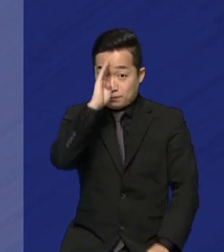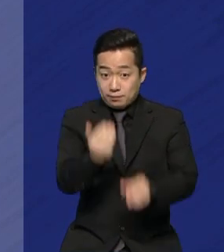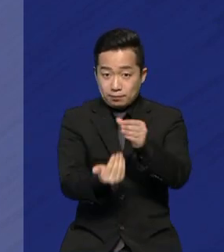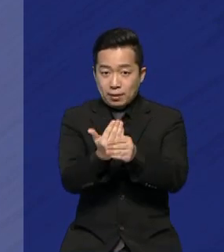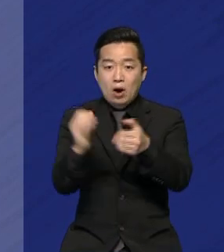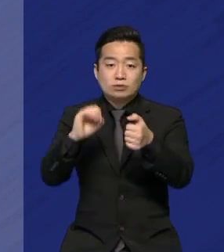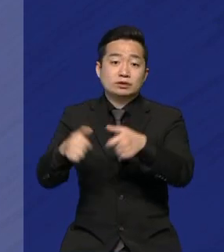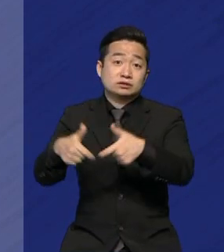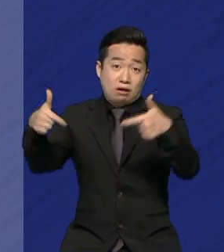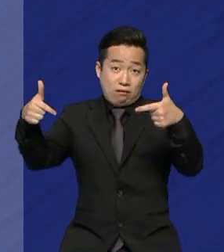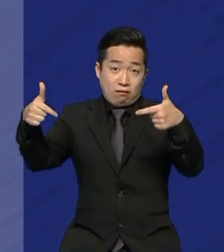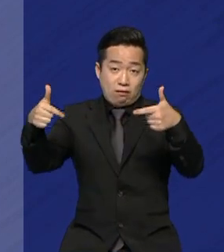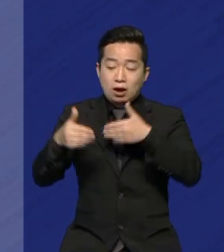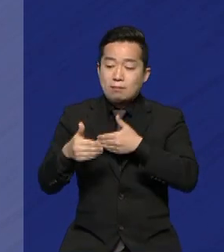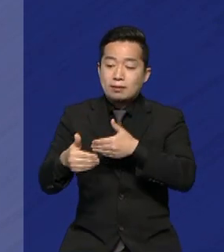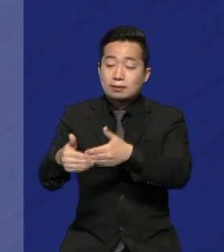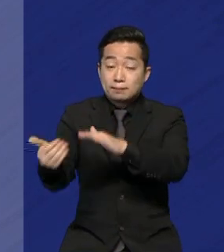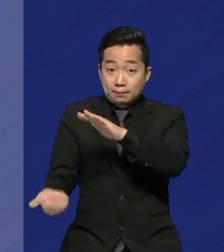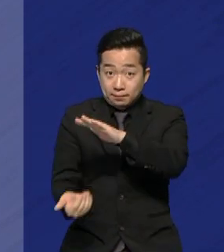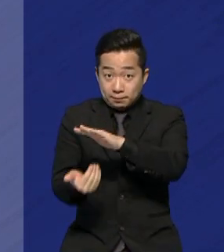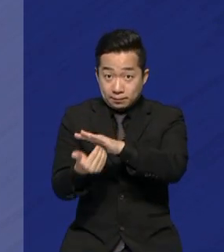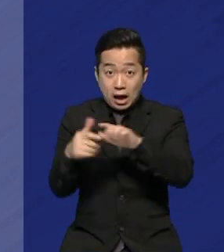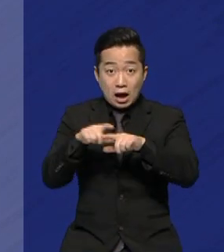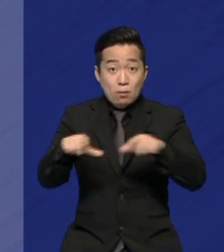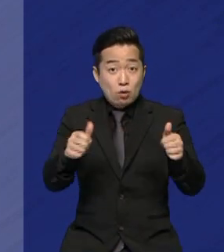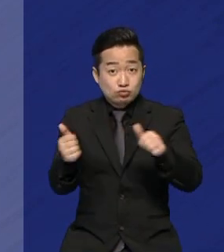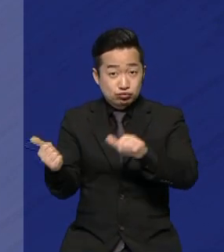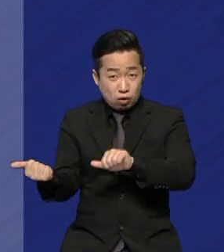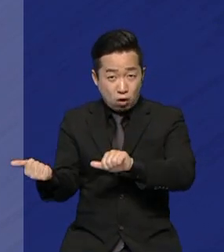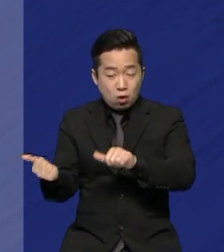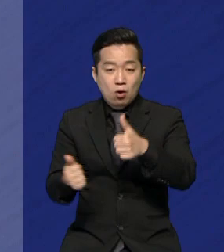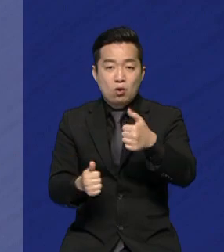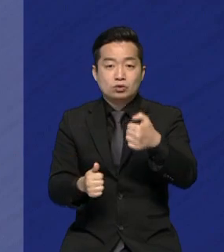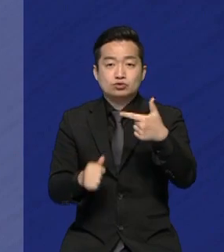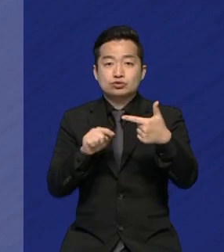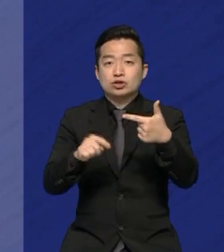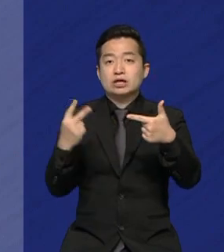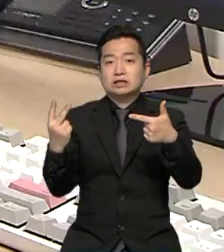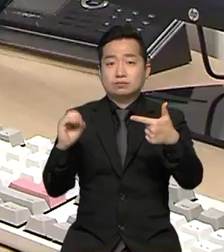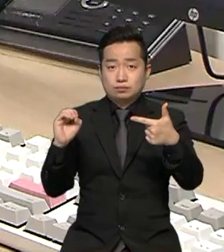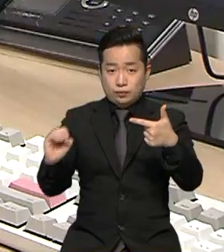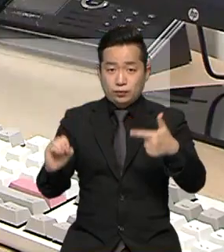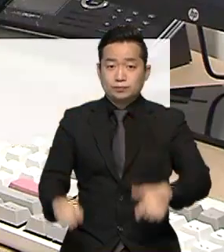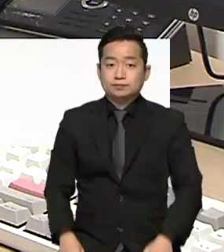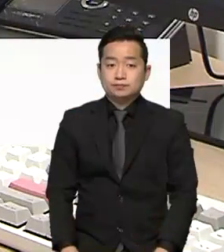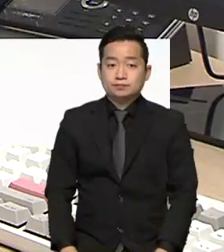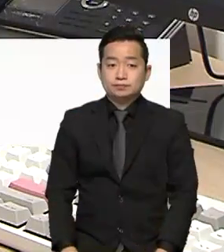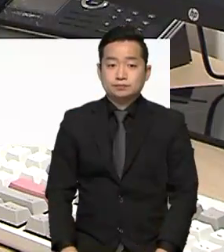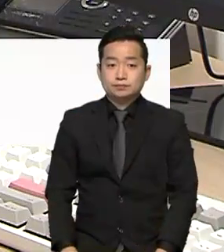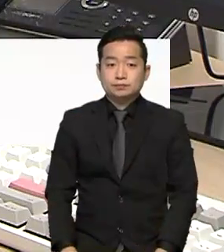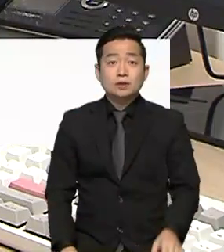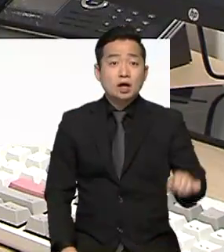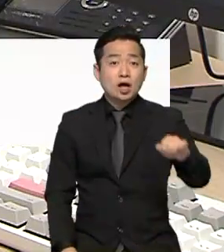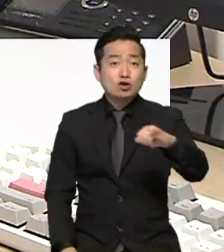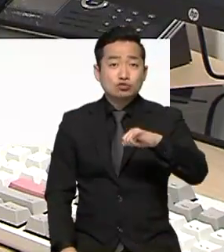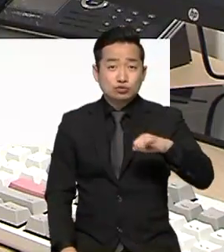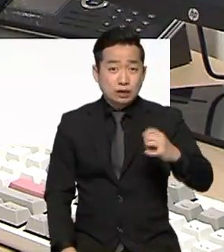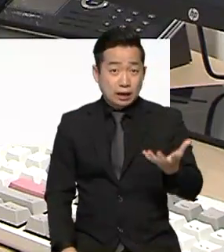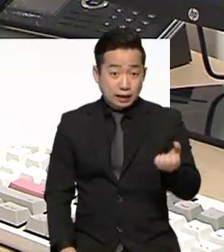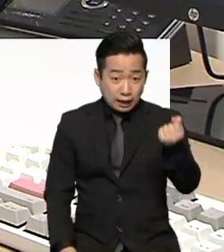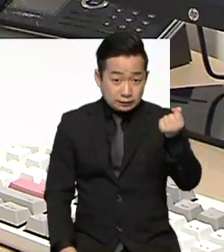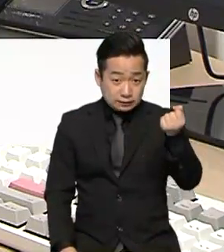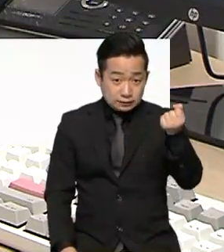겁니다이 경우 패혈증으로 진행되면 평균치명률이 56.2%입니다 균을 가지고 있는